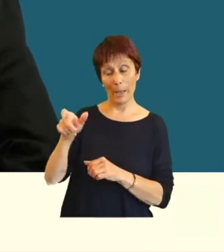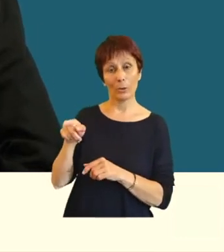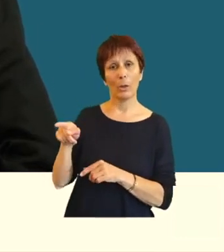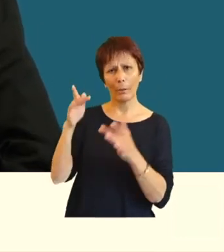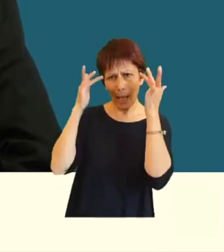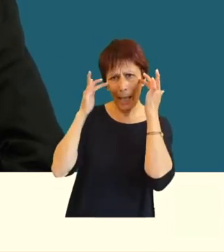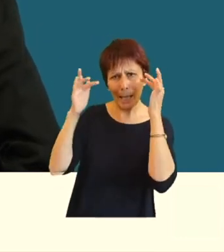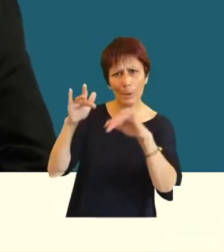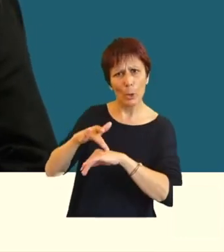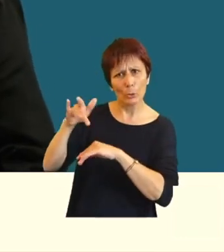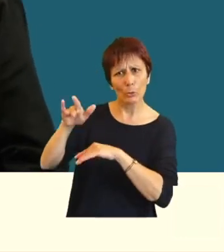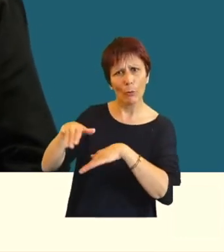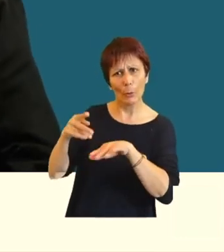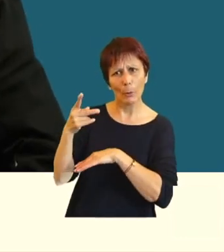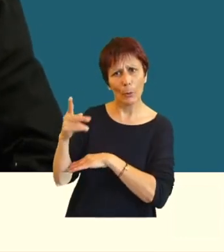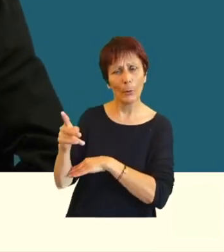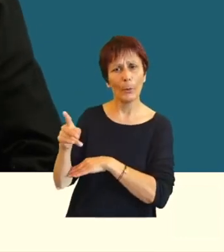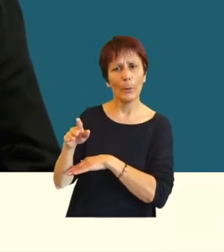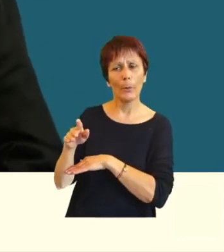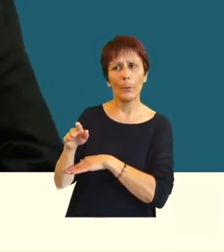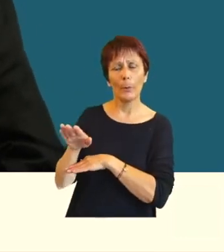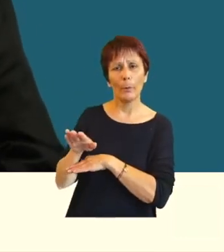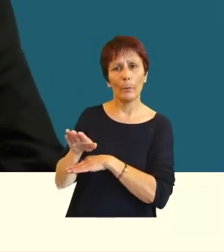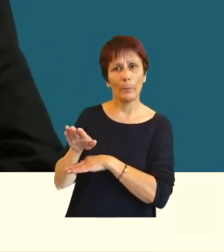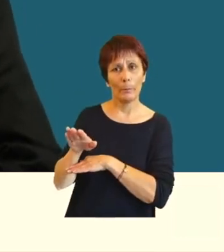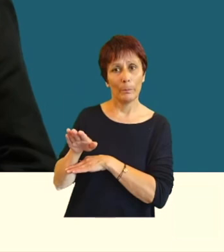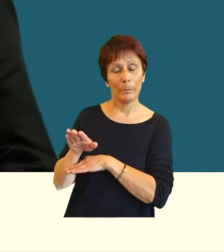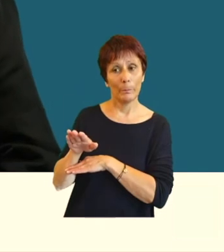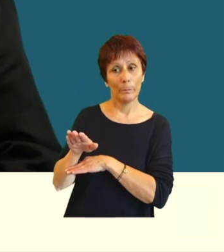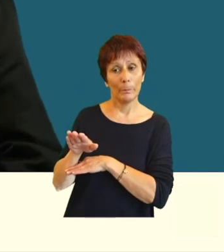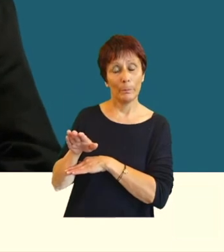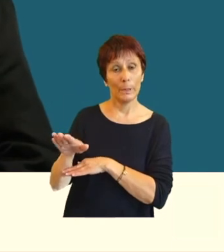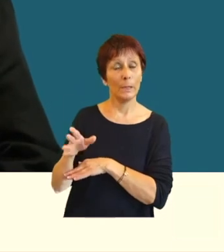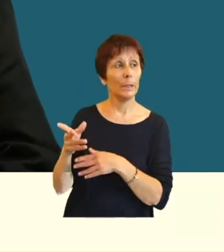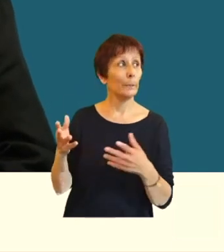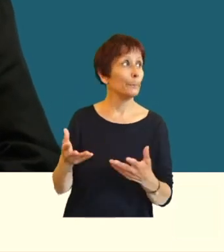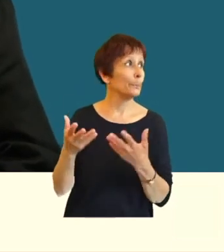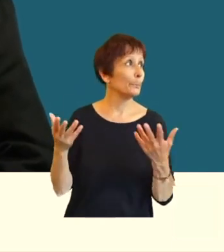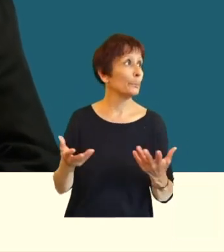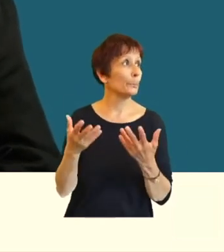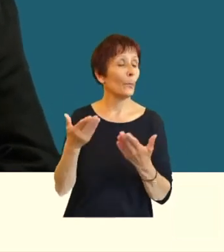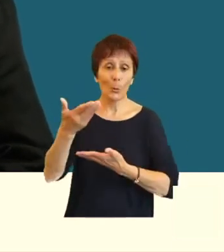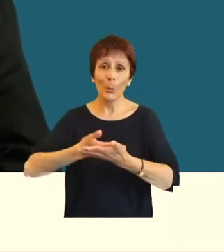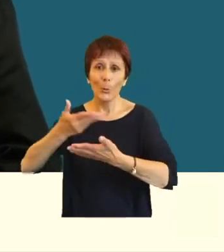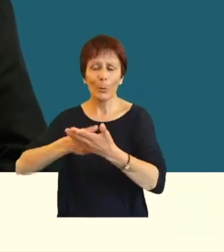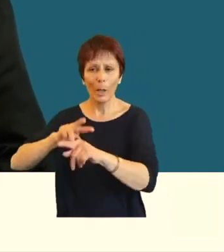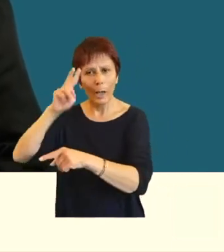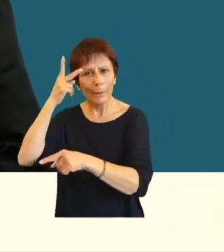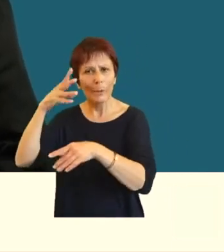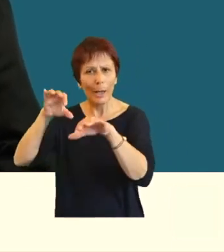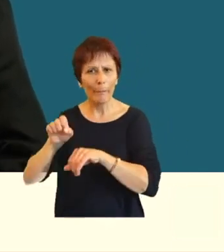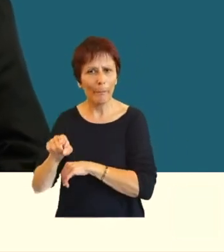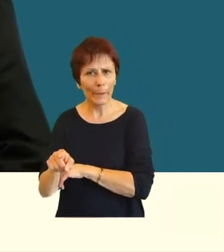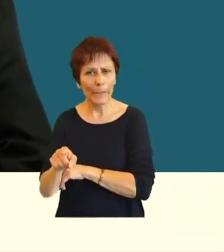ont l'habitude de fonctionner avec donc ce type de, on va dire, de documents administratifs et